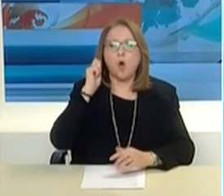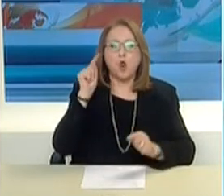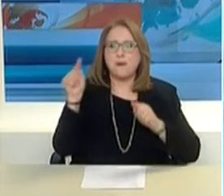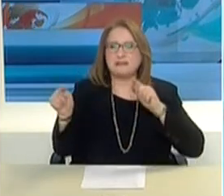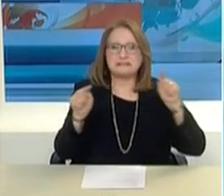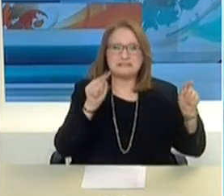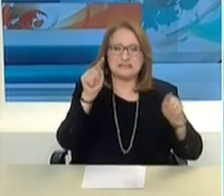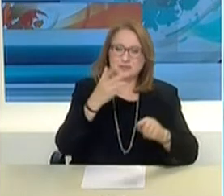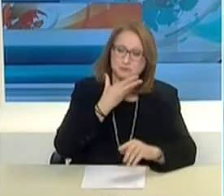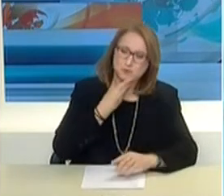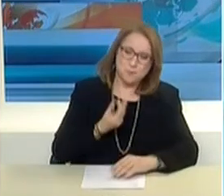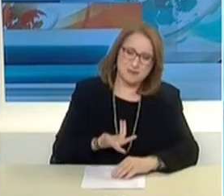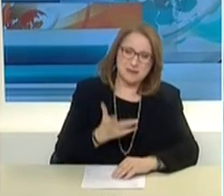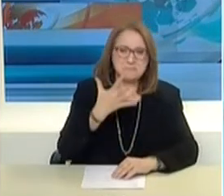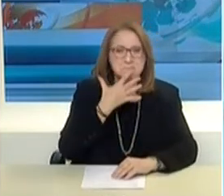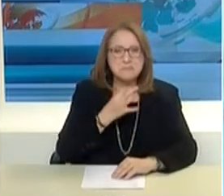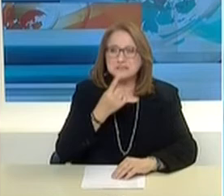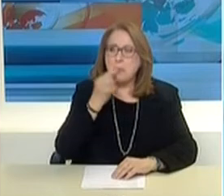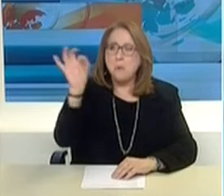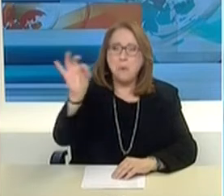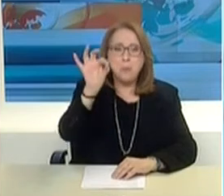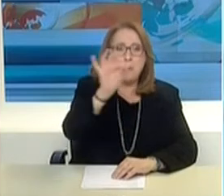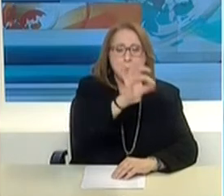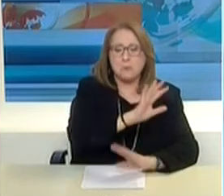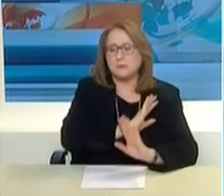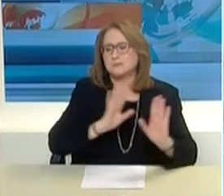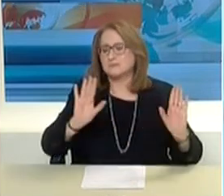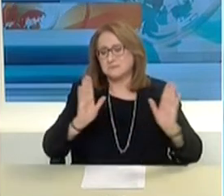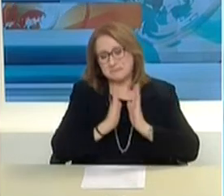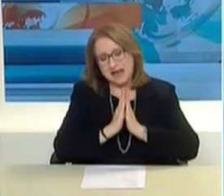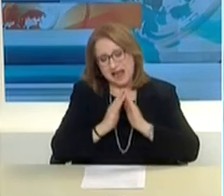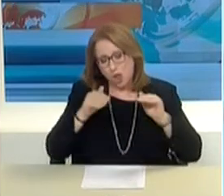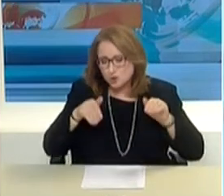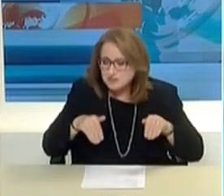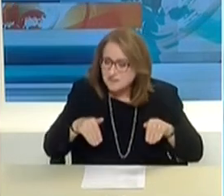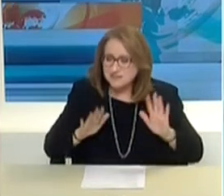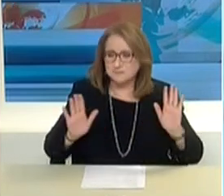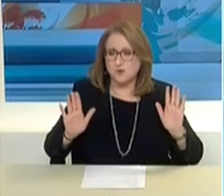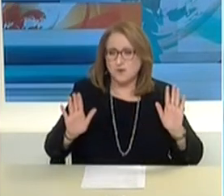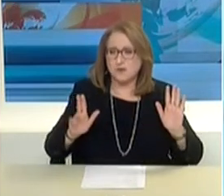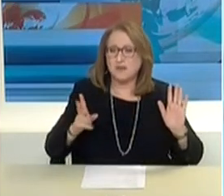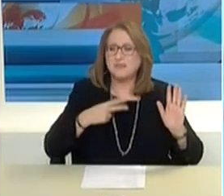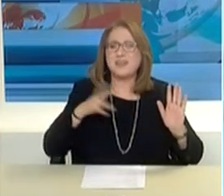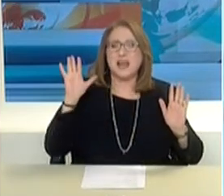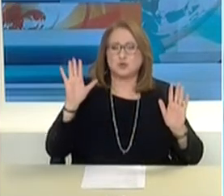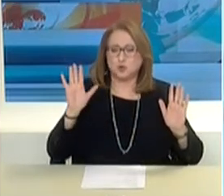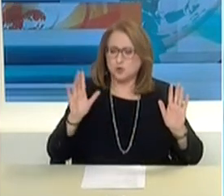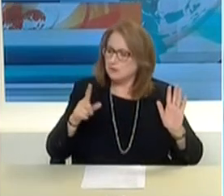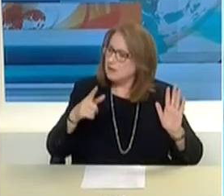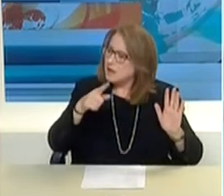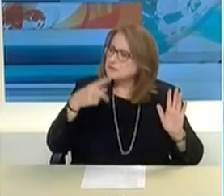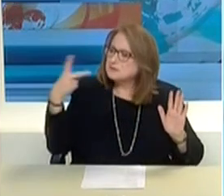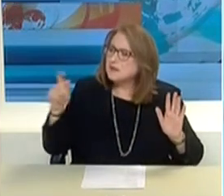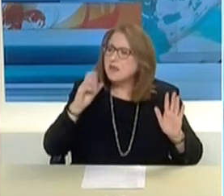παρακαλώ πολύ, όσο μπορείτε, σεβαστείτε το. Αφορά ένα νησί μας, θα μπορούσε να είναι οποιοδήποτε άλλο νησί. Εσείς έχετε το δίκτυο πληροφοριών